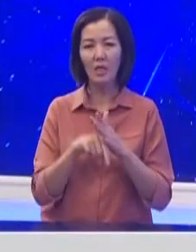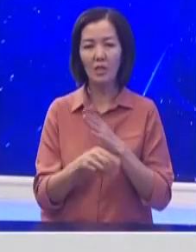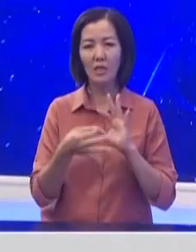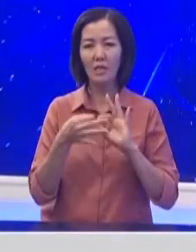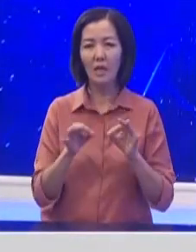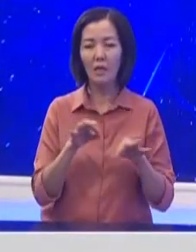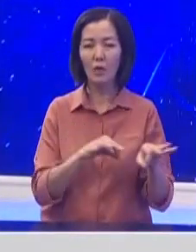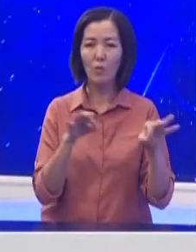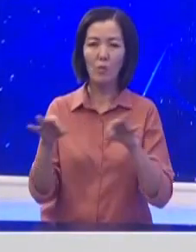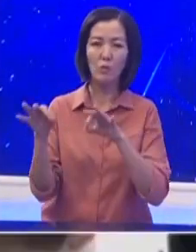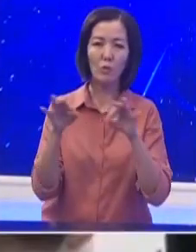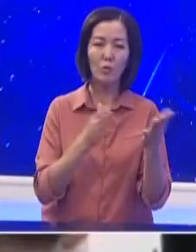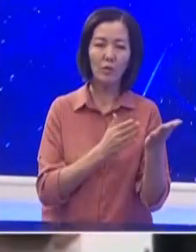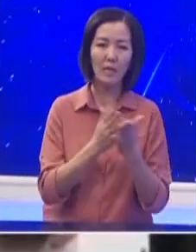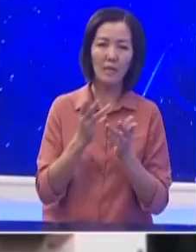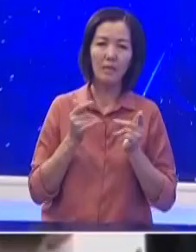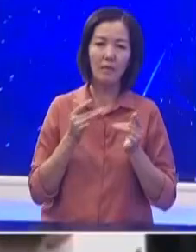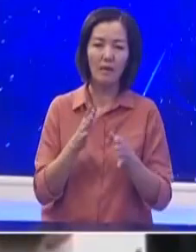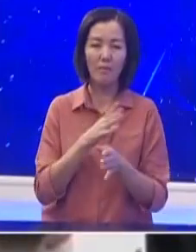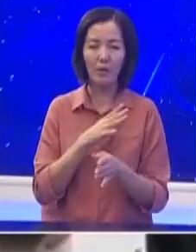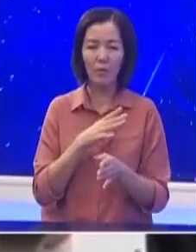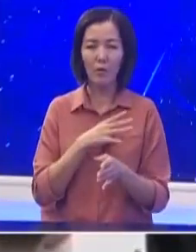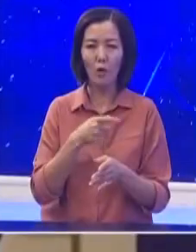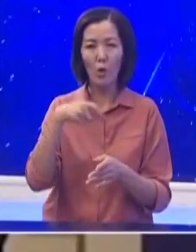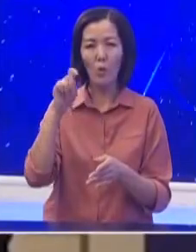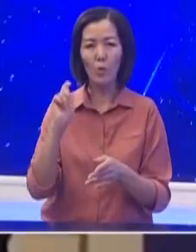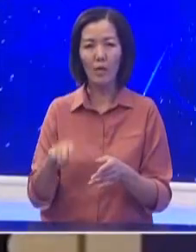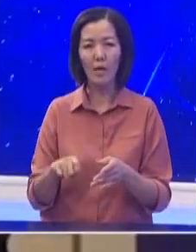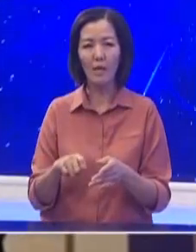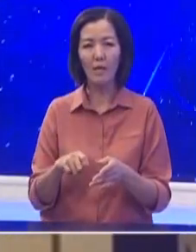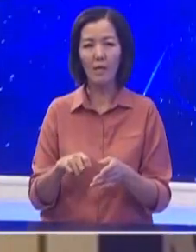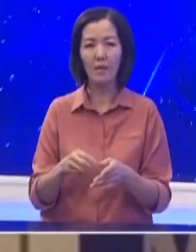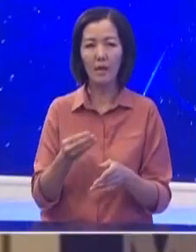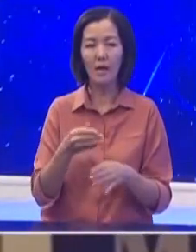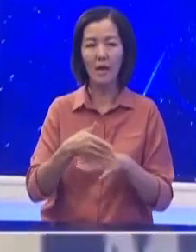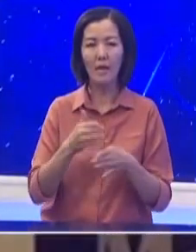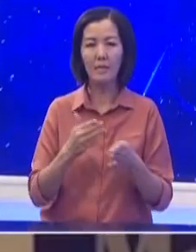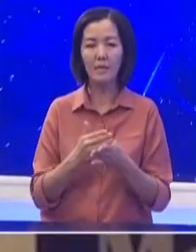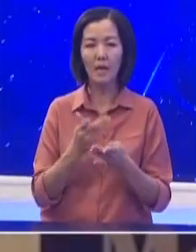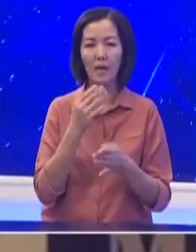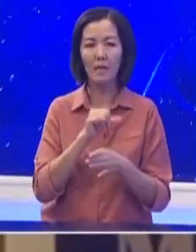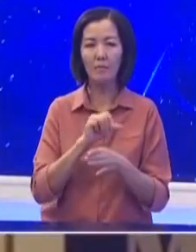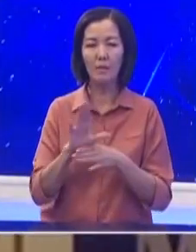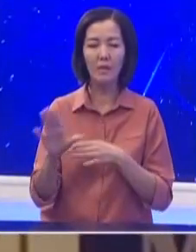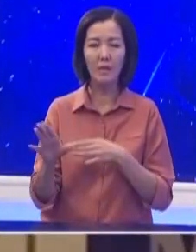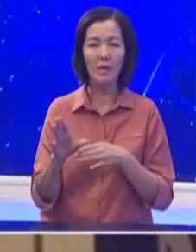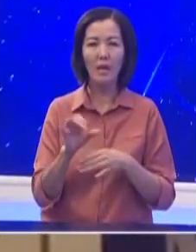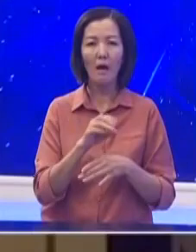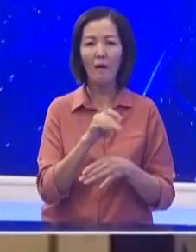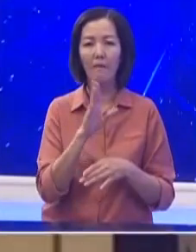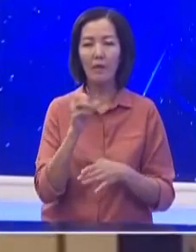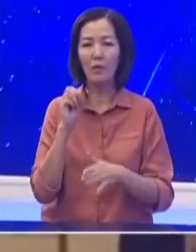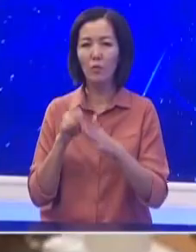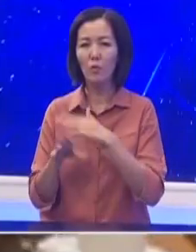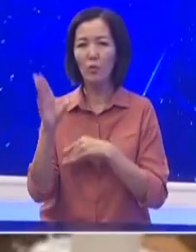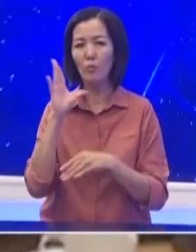жалпы көші-қон саясатын талап етуде. Мұндағылар Украинадан астық экспортының блокадасы Африкадан келген босқындардың толқынын тудырады